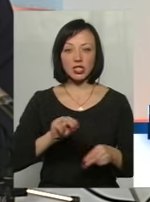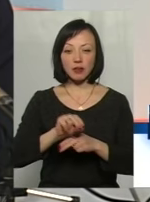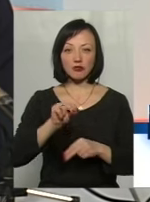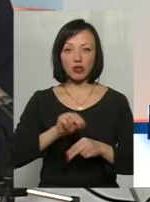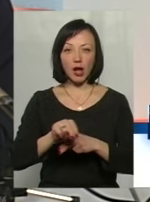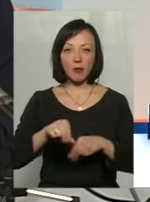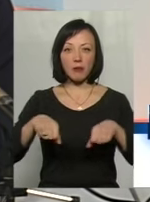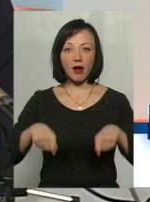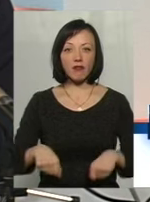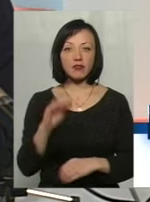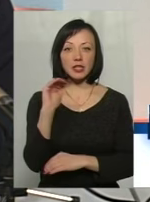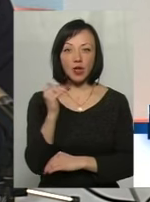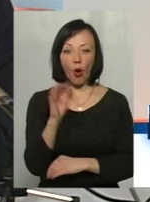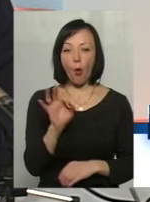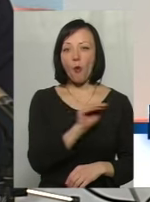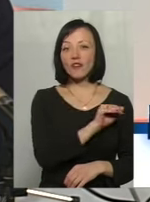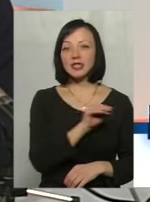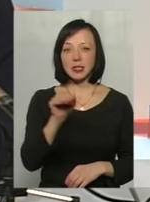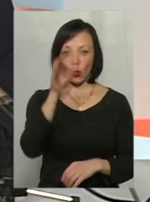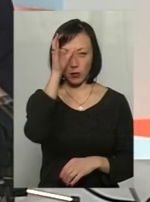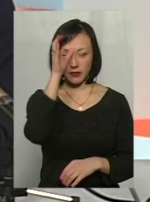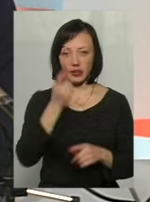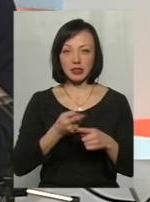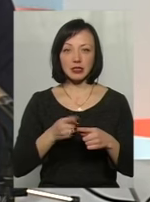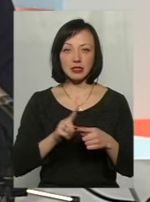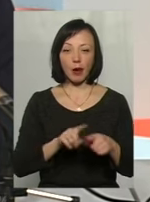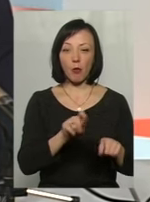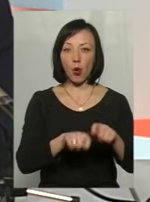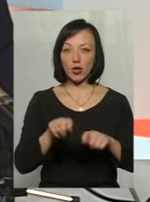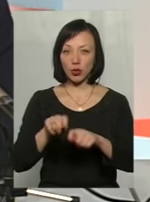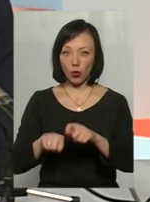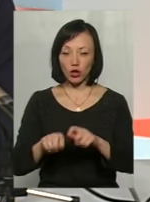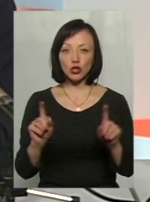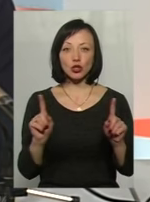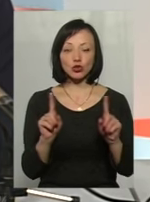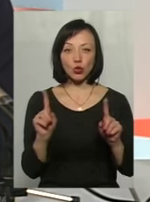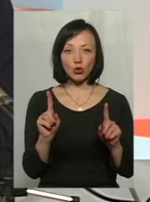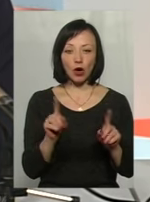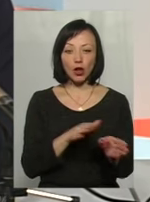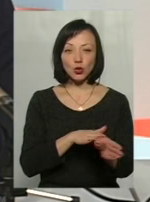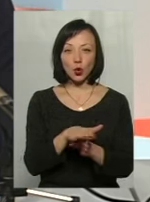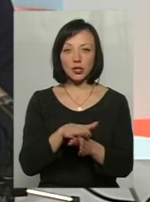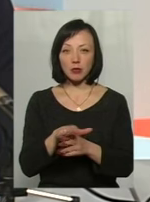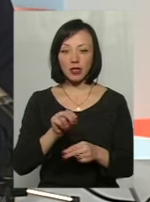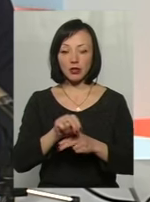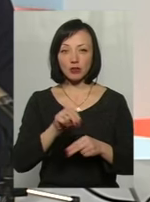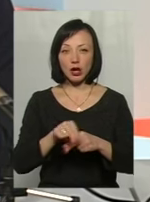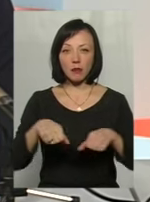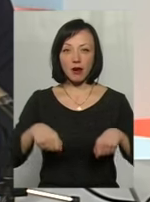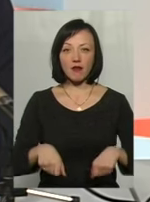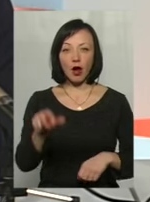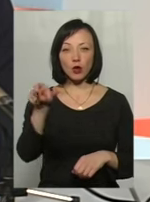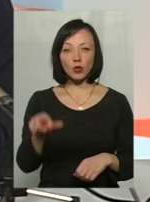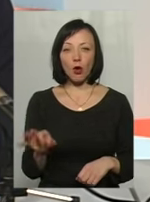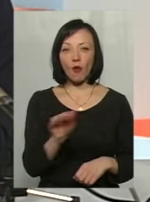правам людини в офіційній освіті. Зокрема, це моніторинг щодо дотримання і навчання правам людини в